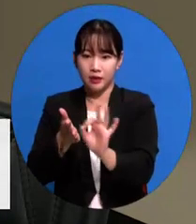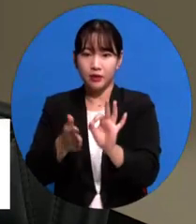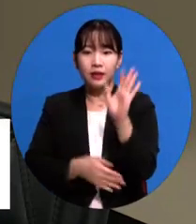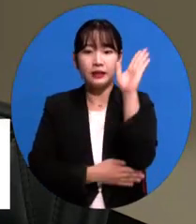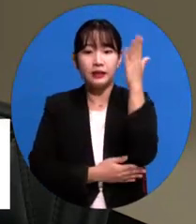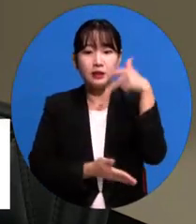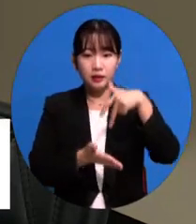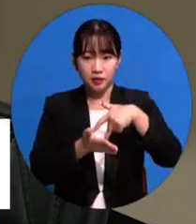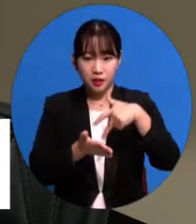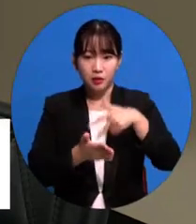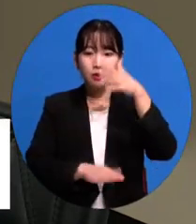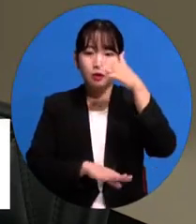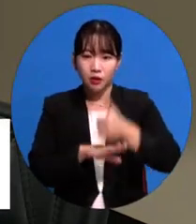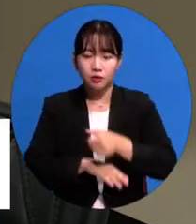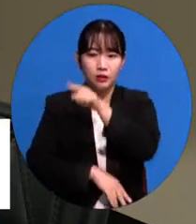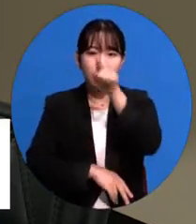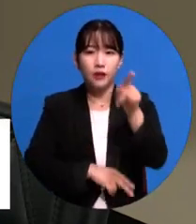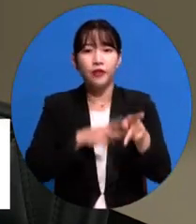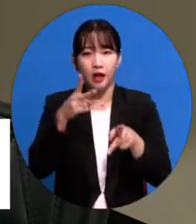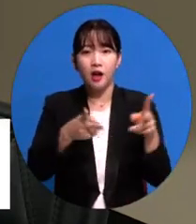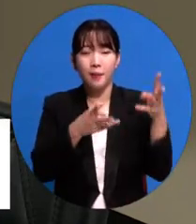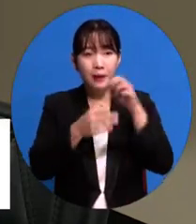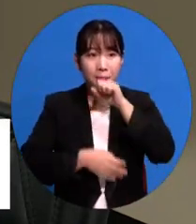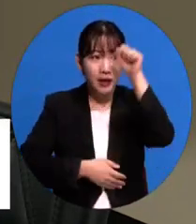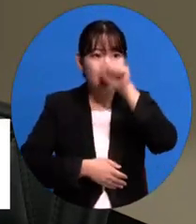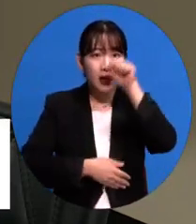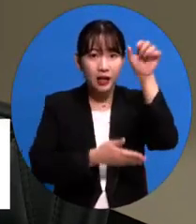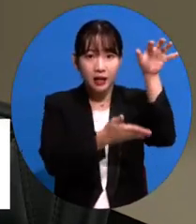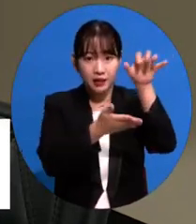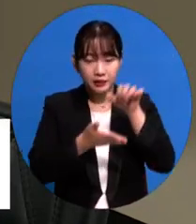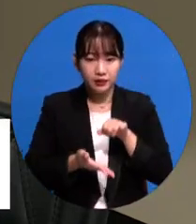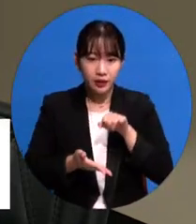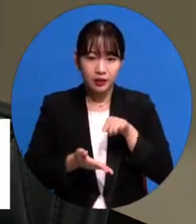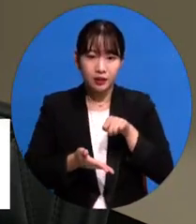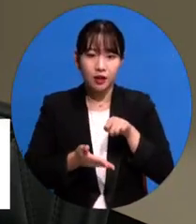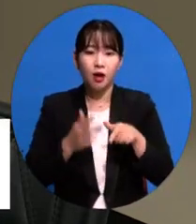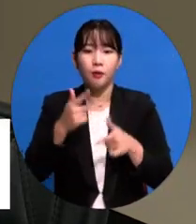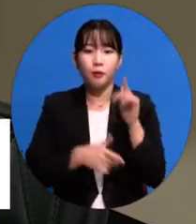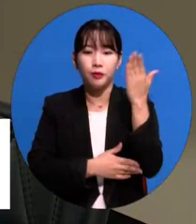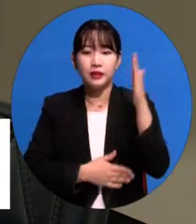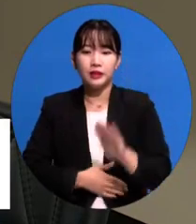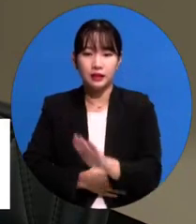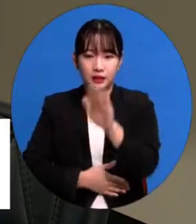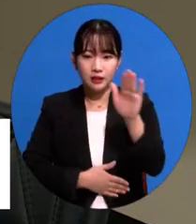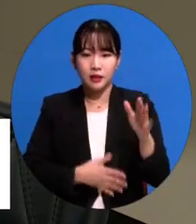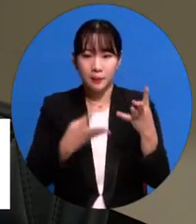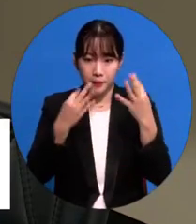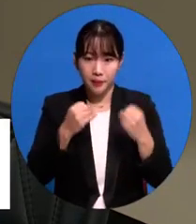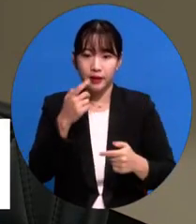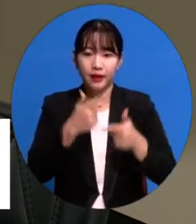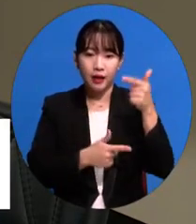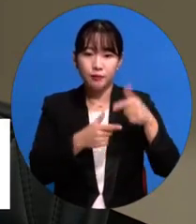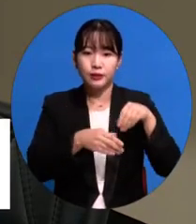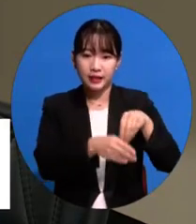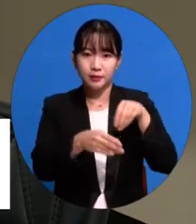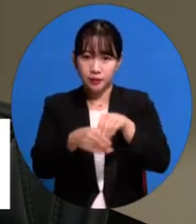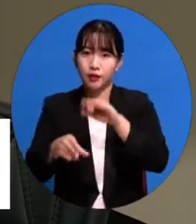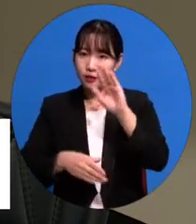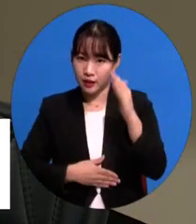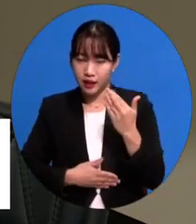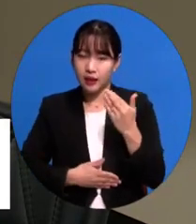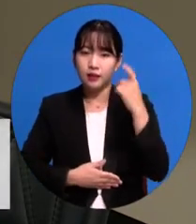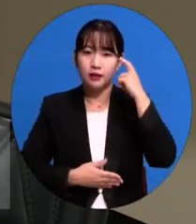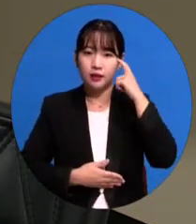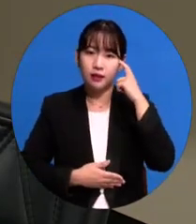입장에서도 어찌 됐든 간에 이런 사업들은 많이 가져와서 뭐 우리 목포시 전역에 많은 나무들을 심어야 되지 않겠나